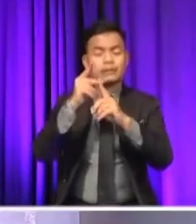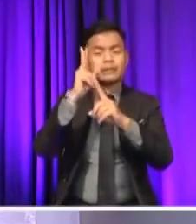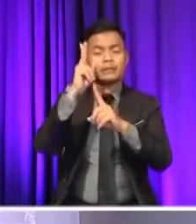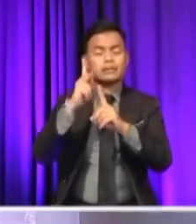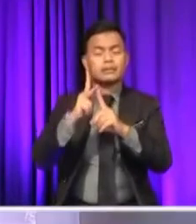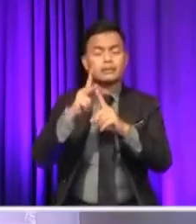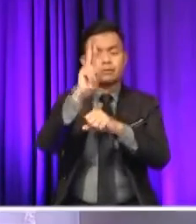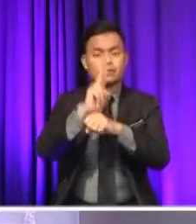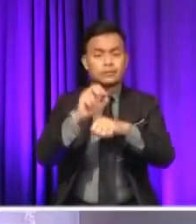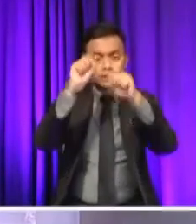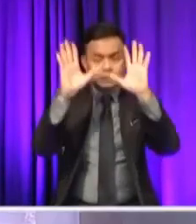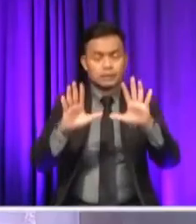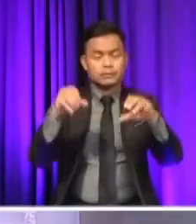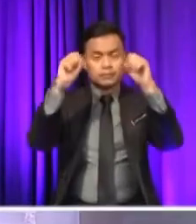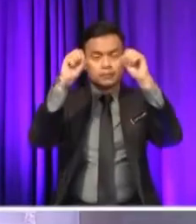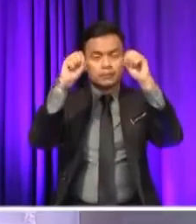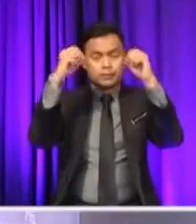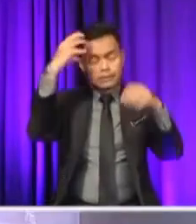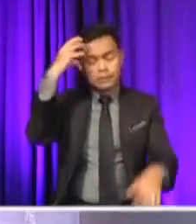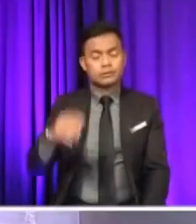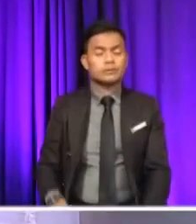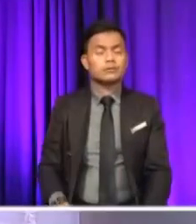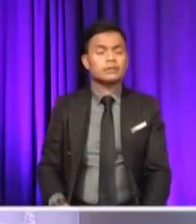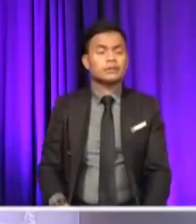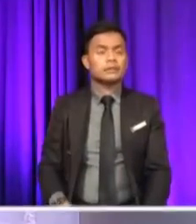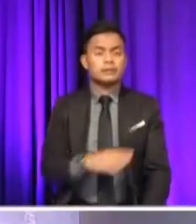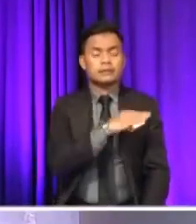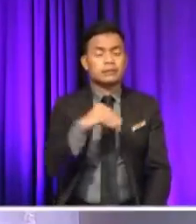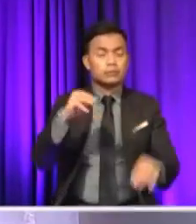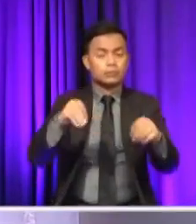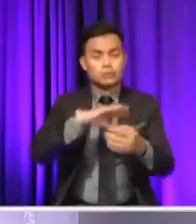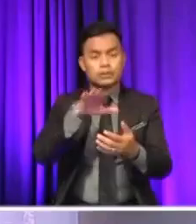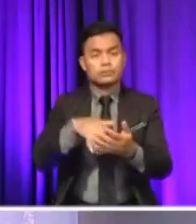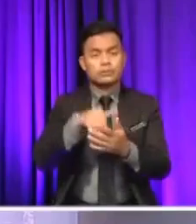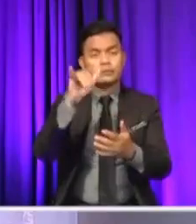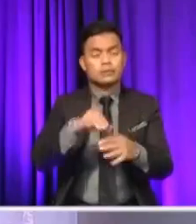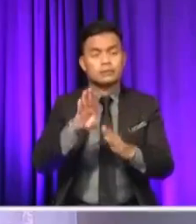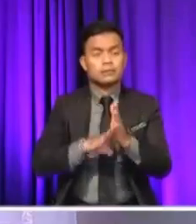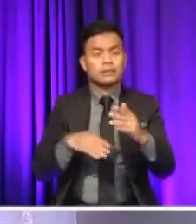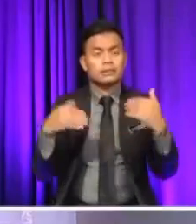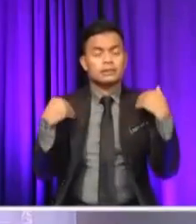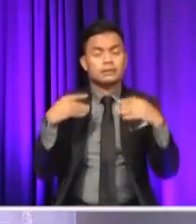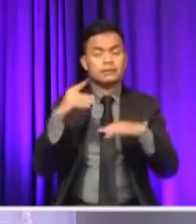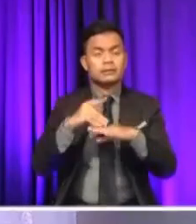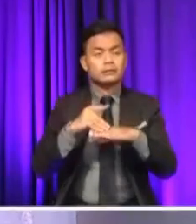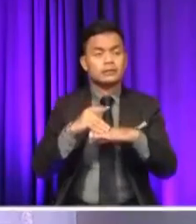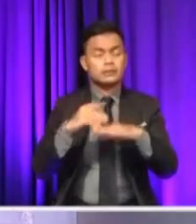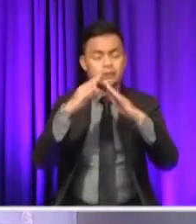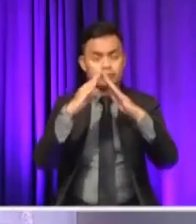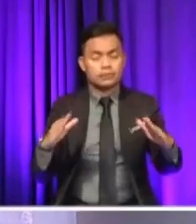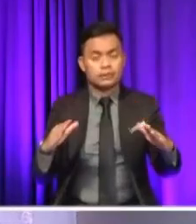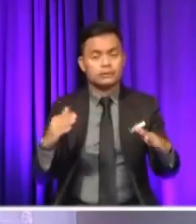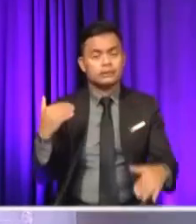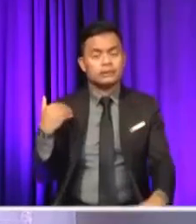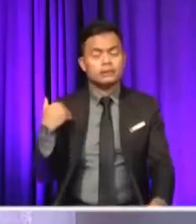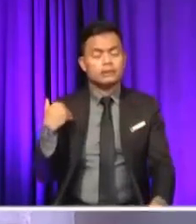Alam Selangor, juga kepada murid-murid dalam talian dan yang menonton dari rumah. Saya Luqman Hakim mengundur diri. Ada rezeki